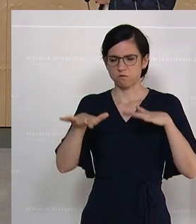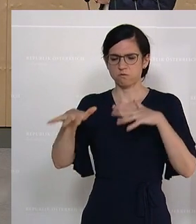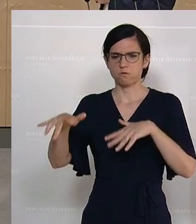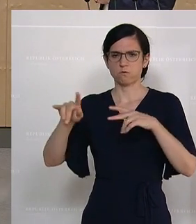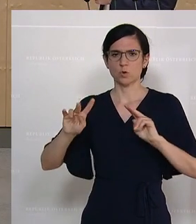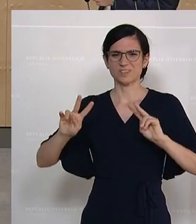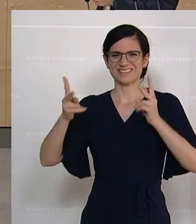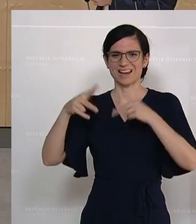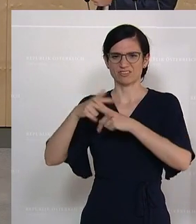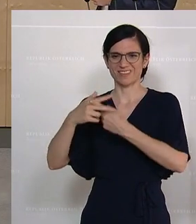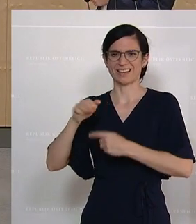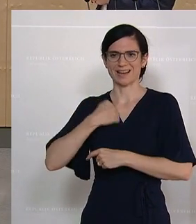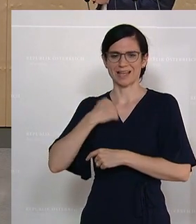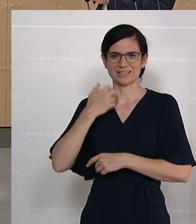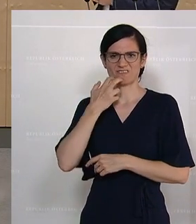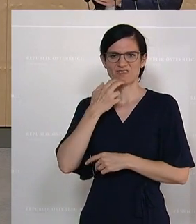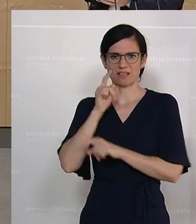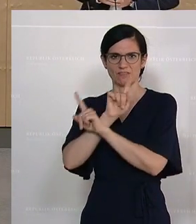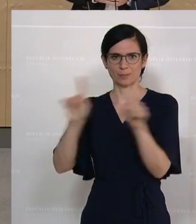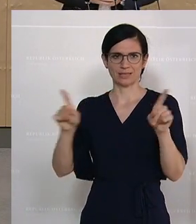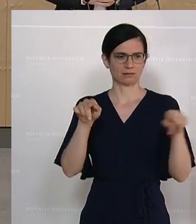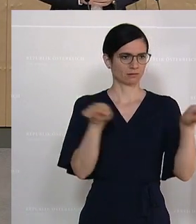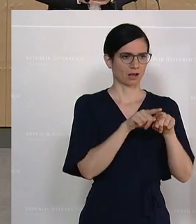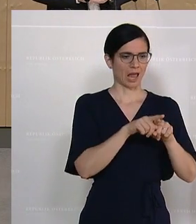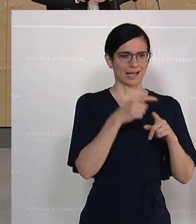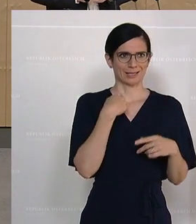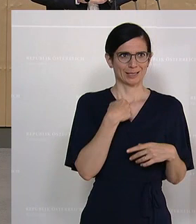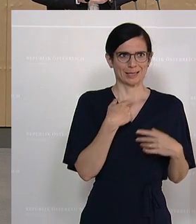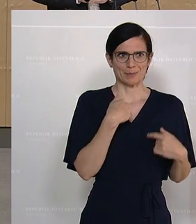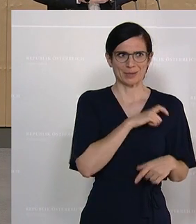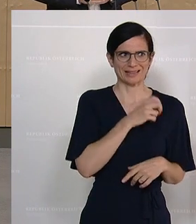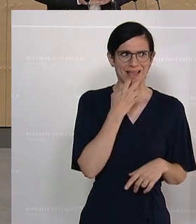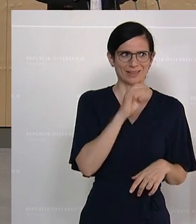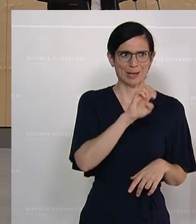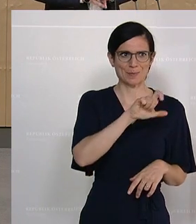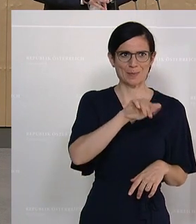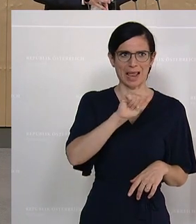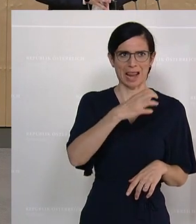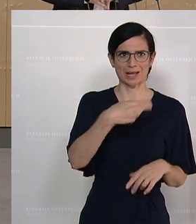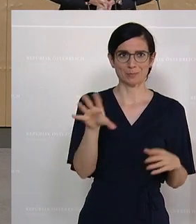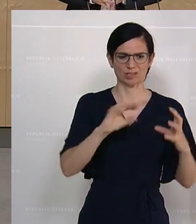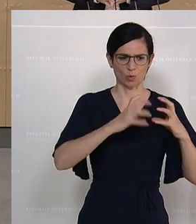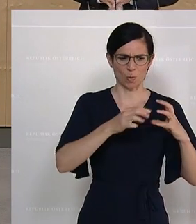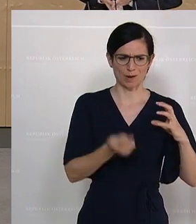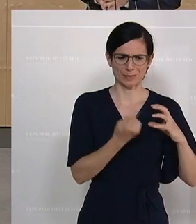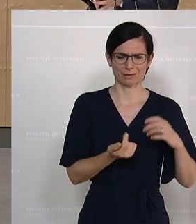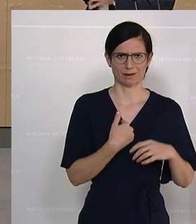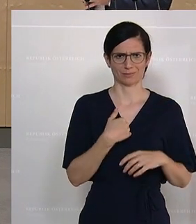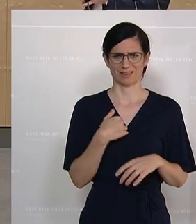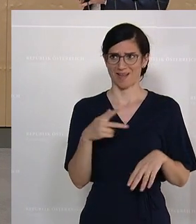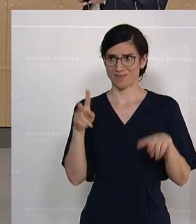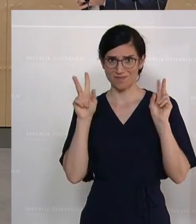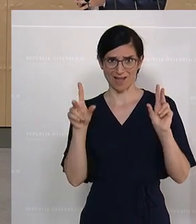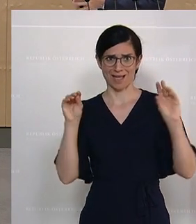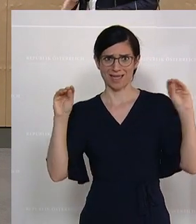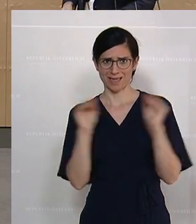verbieten wollen und jetzt geht die gleiche fraktion her und möchte männer mit kohle betreiben also ganz ehrlich hier beißt sich der